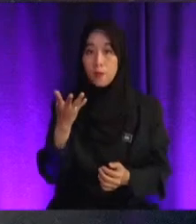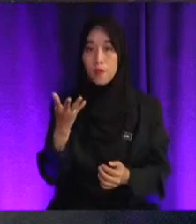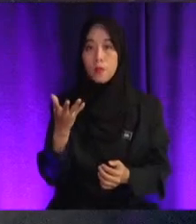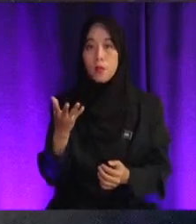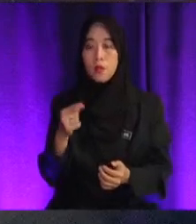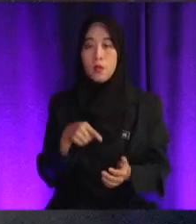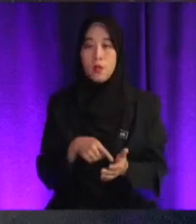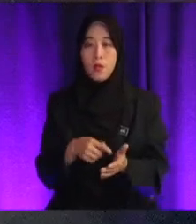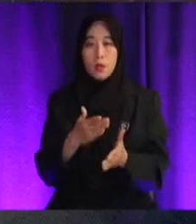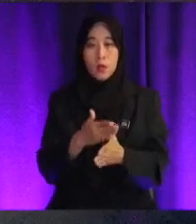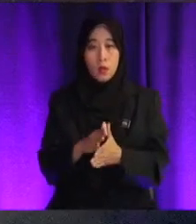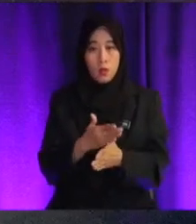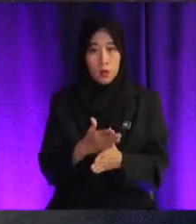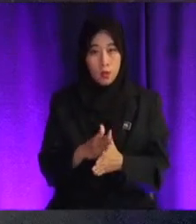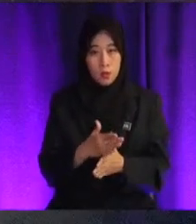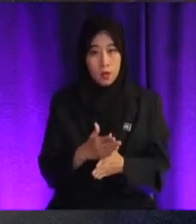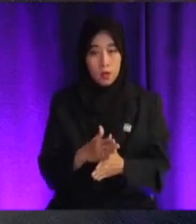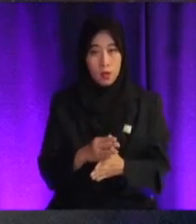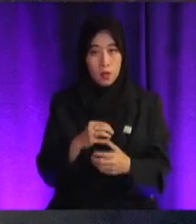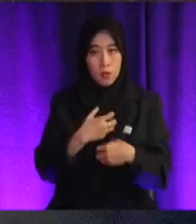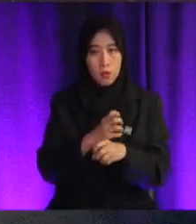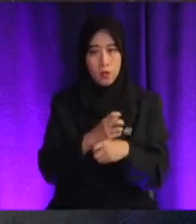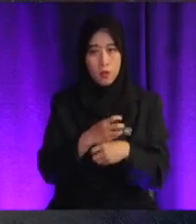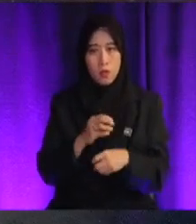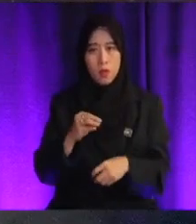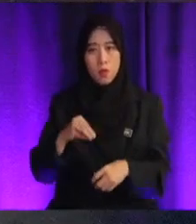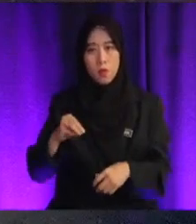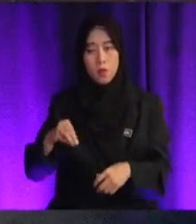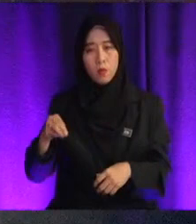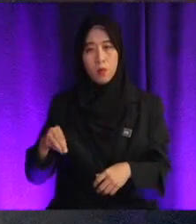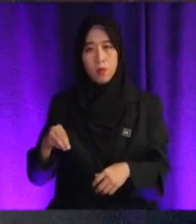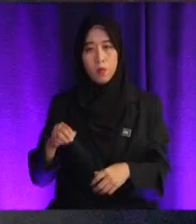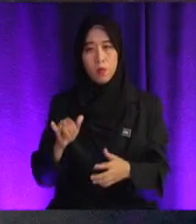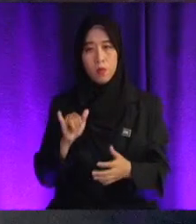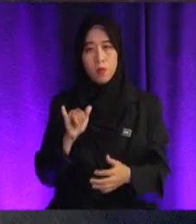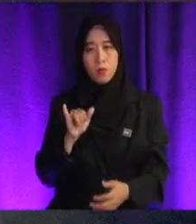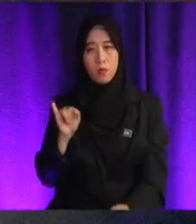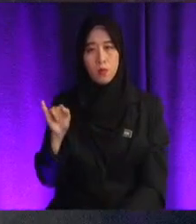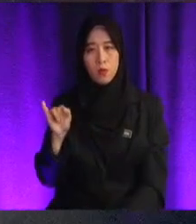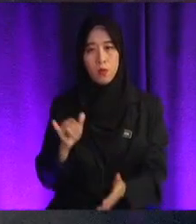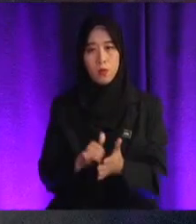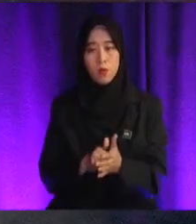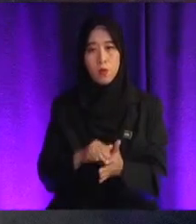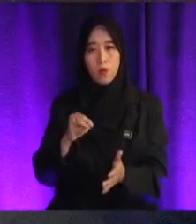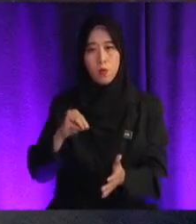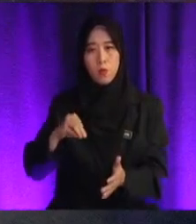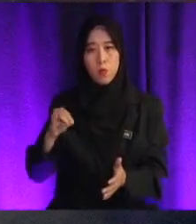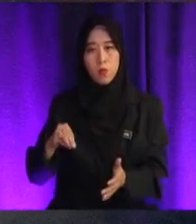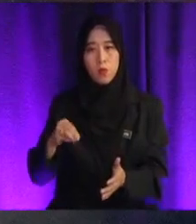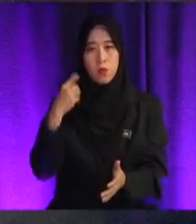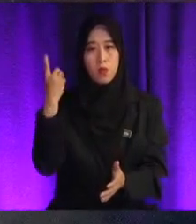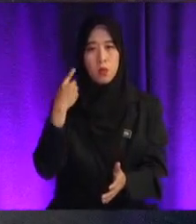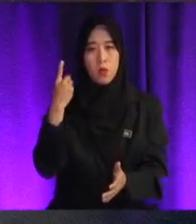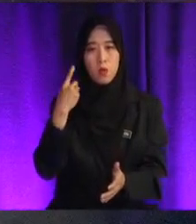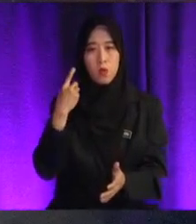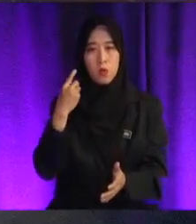ini antara masalah-masalah pelajar. Iaitu okey. Pelajar-pelajar murid-murid selalu